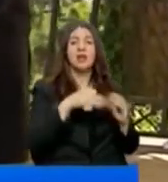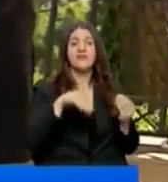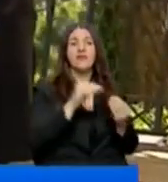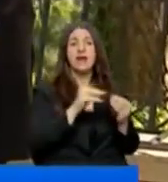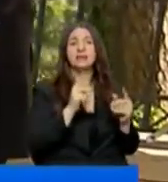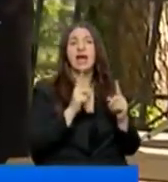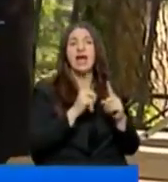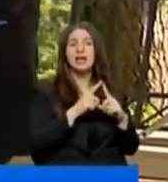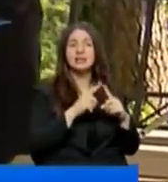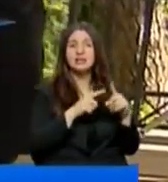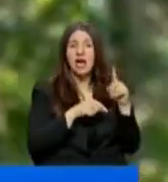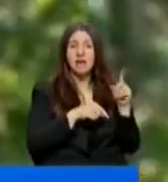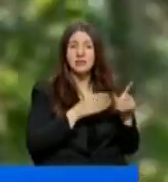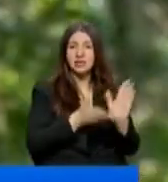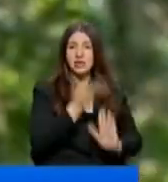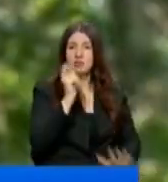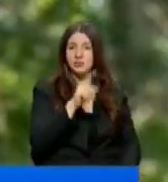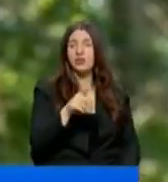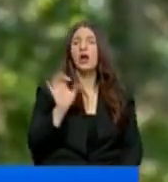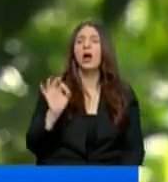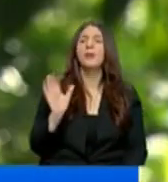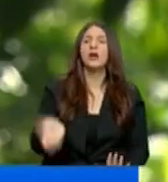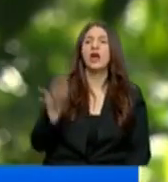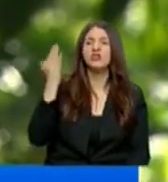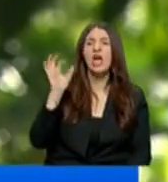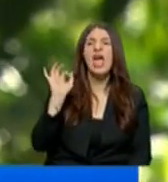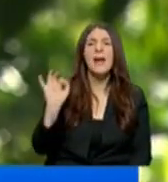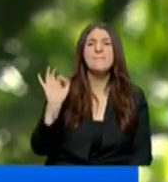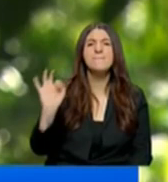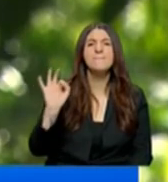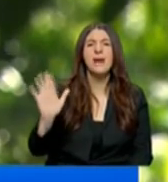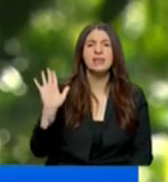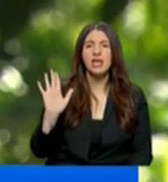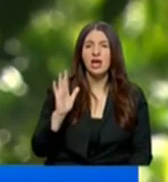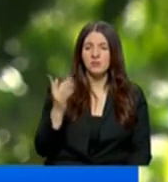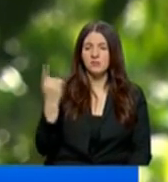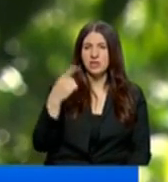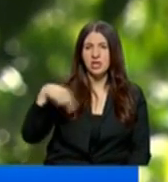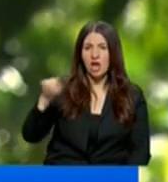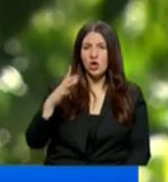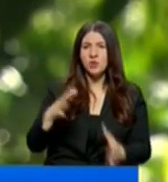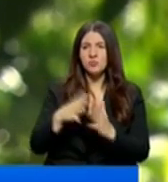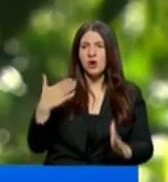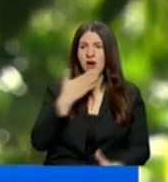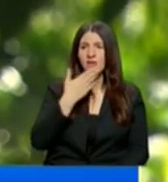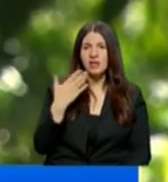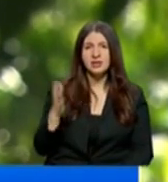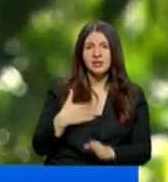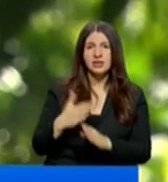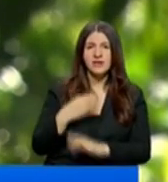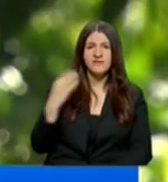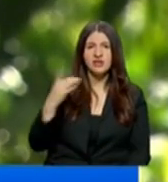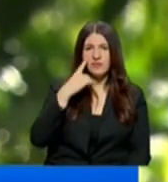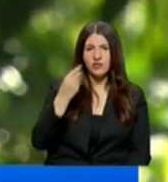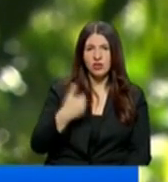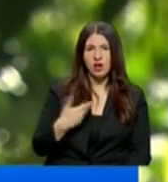mevduat uygulamasını kaldıracak mısın? Kaldıracağız tabii. Derhal kaldıracağız. Ya birilerine büyük avantajları niye vereceğim ben